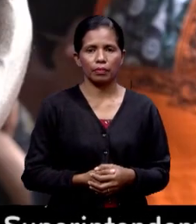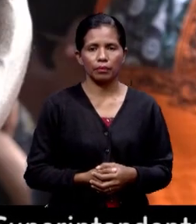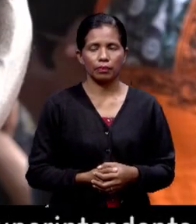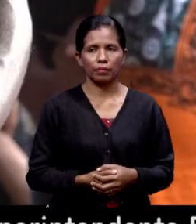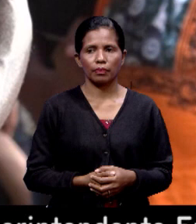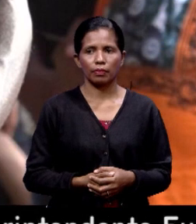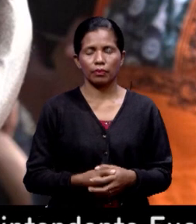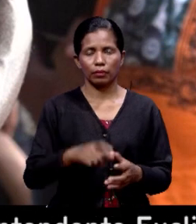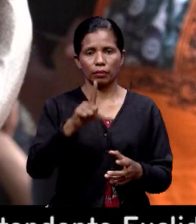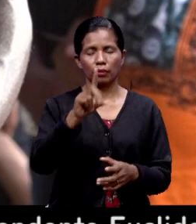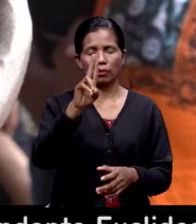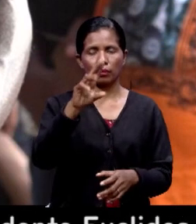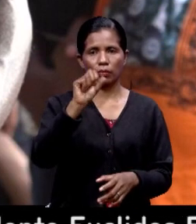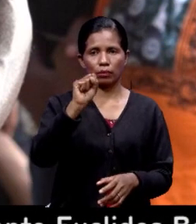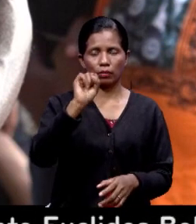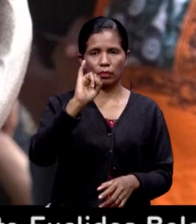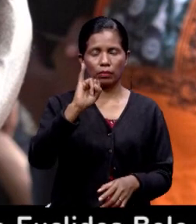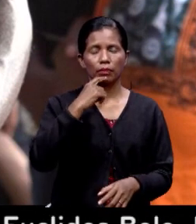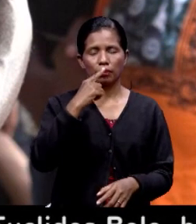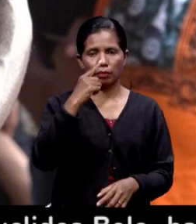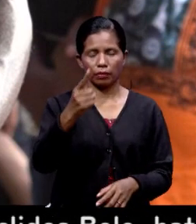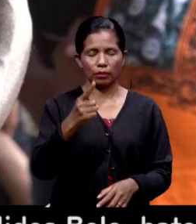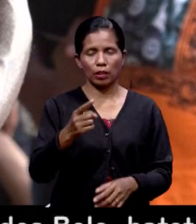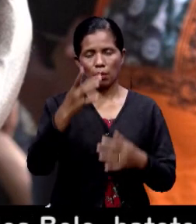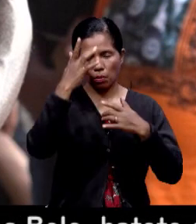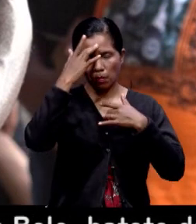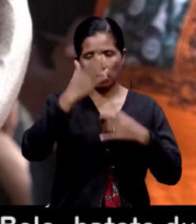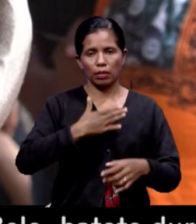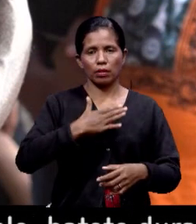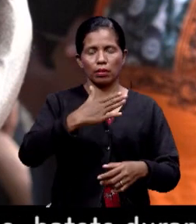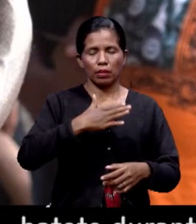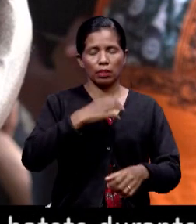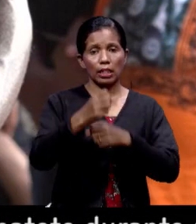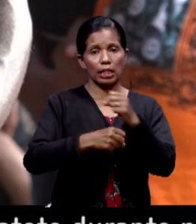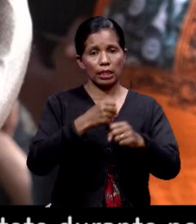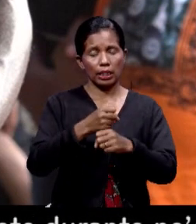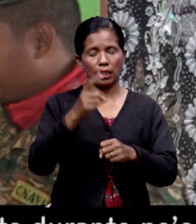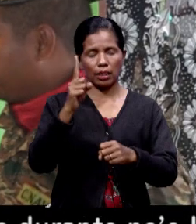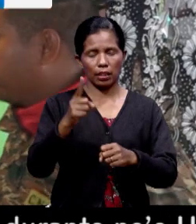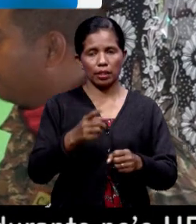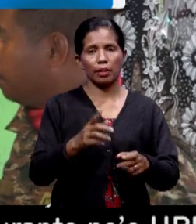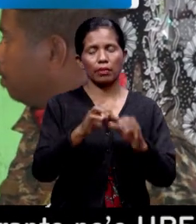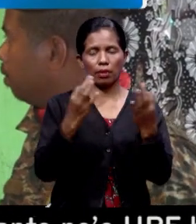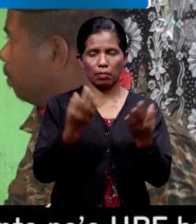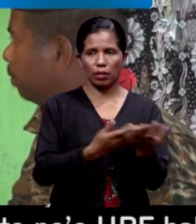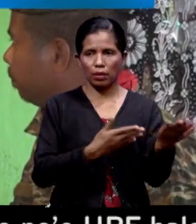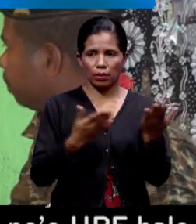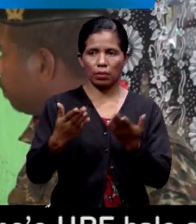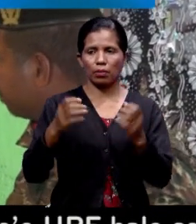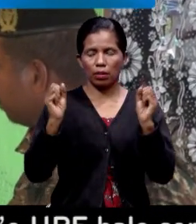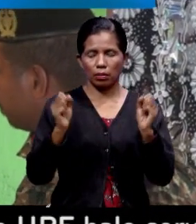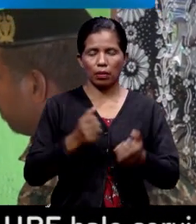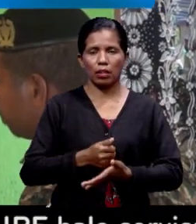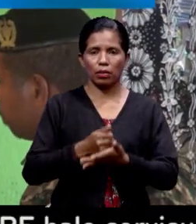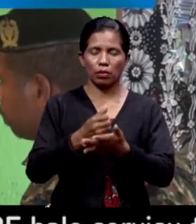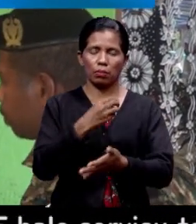Saudoso Luis Sarmento sofre moras asma kuaze tinangida, no familia sira lori saudoso tamasai klinika privado sira, o dihalo tratamento,